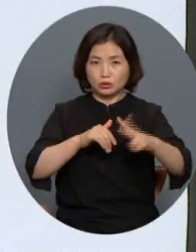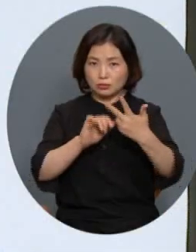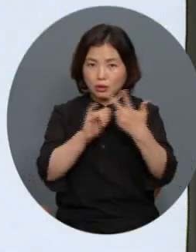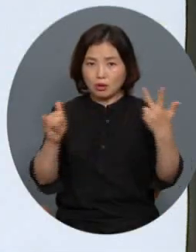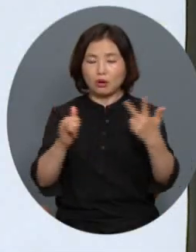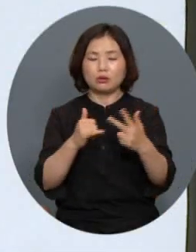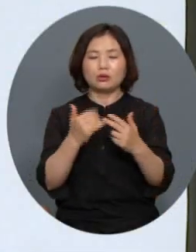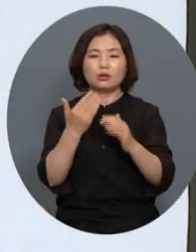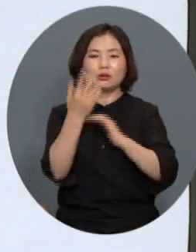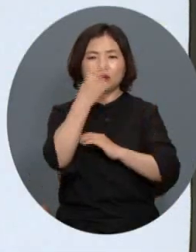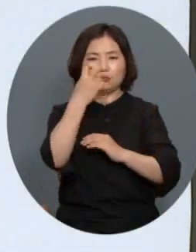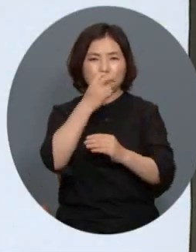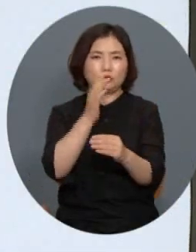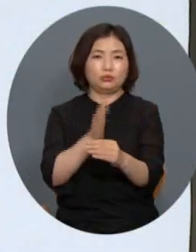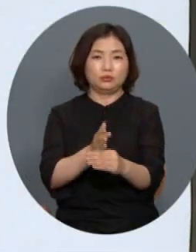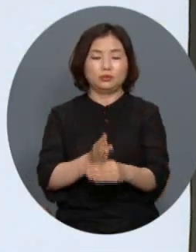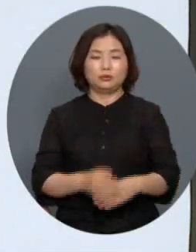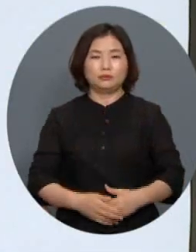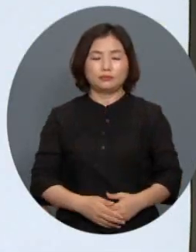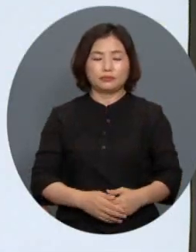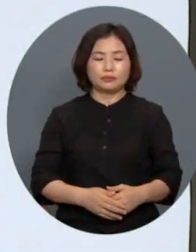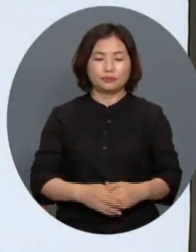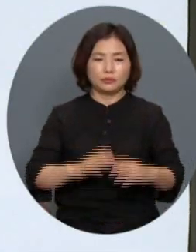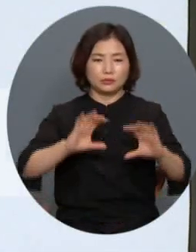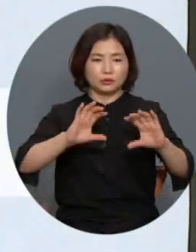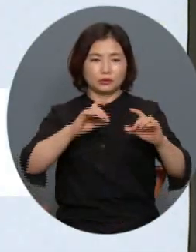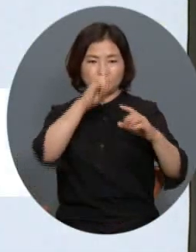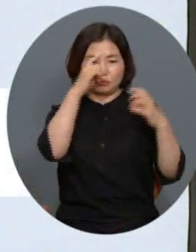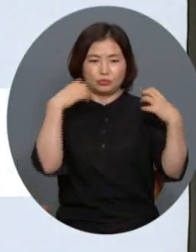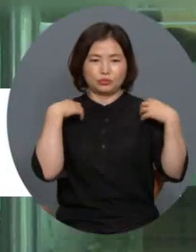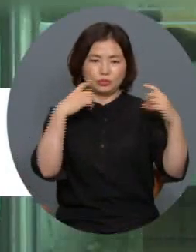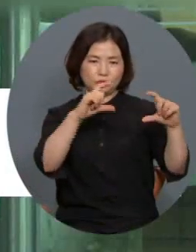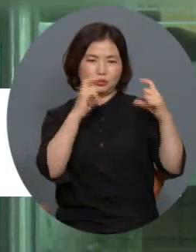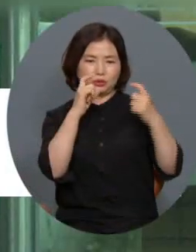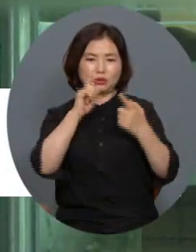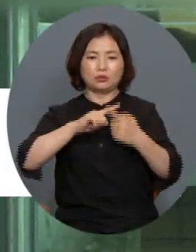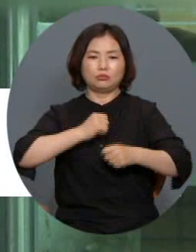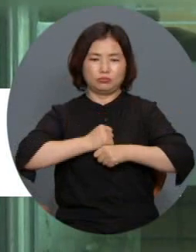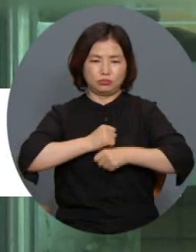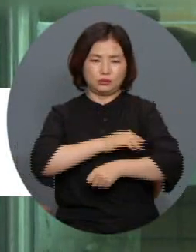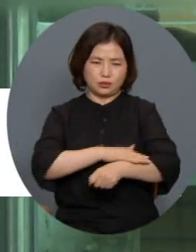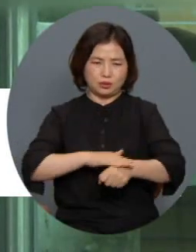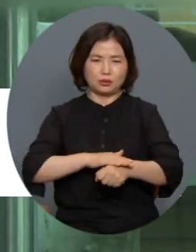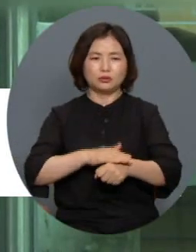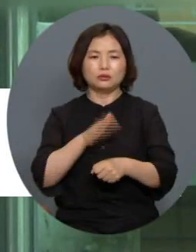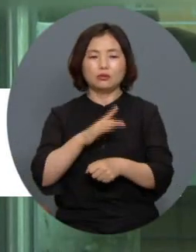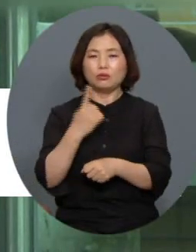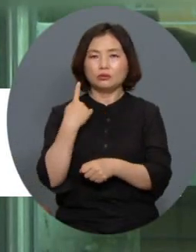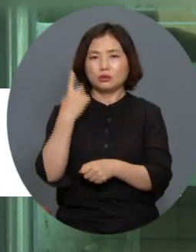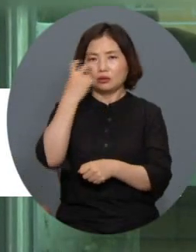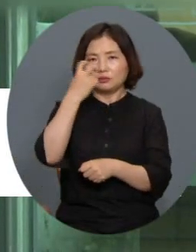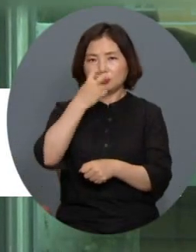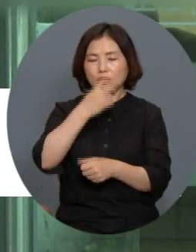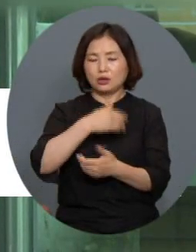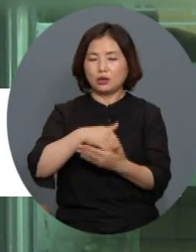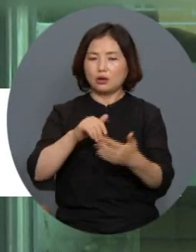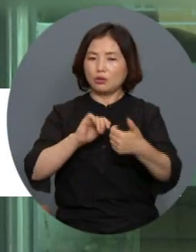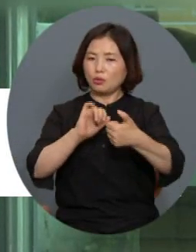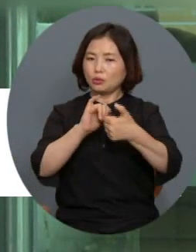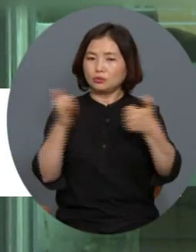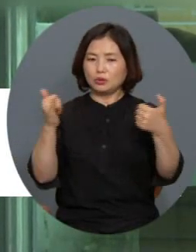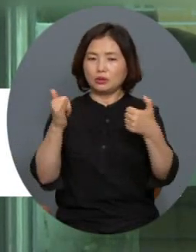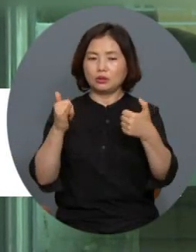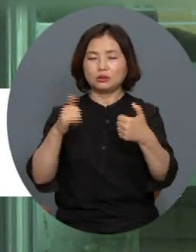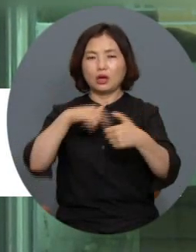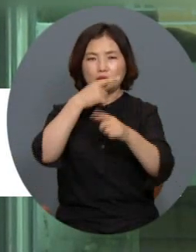대상으로 진단검사를 하고 있습니다. 국가에서 제가 정해준 기준대로 제를 잘 지켰고 잘 해왔는데 어제 검사한 50몇 명은